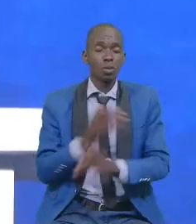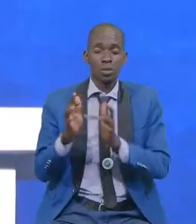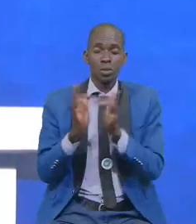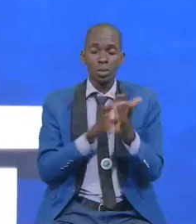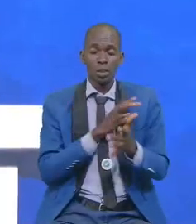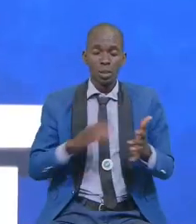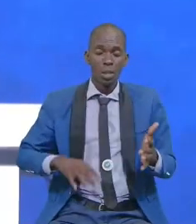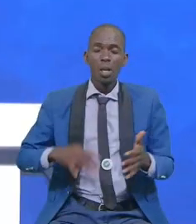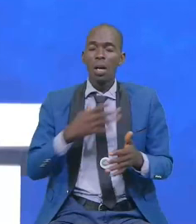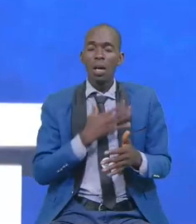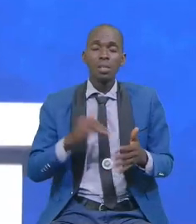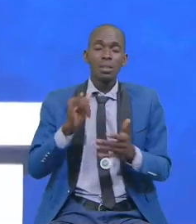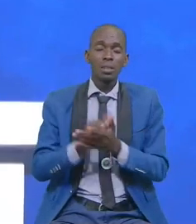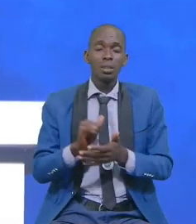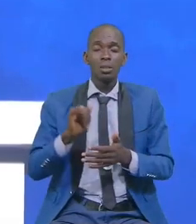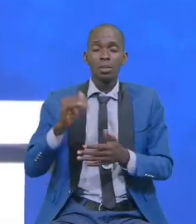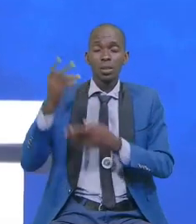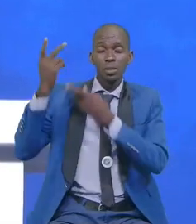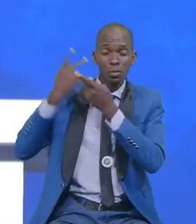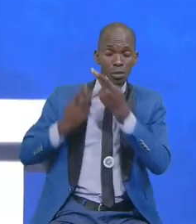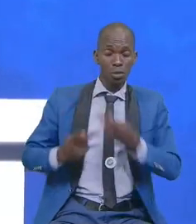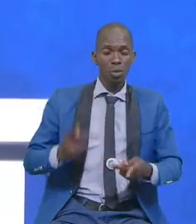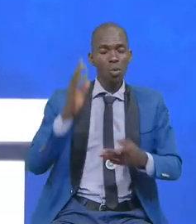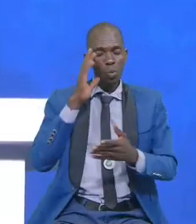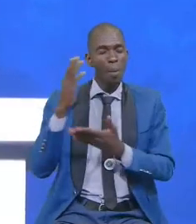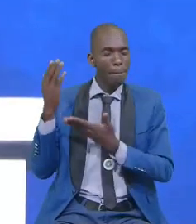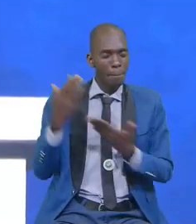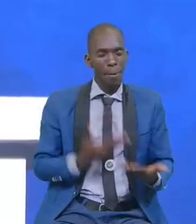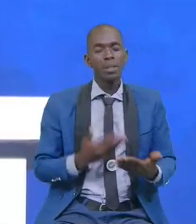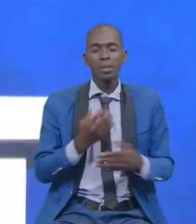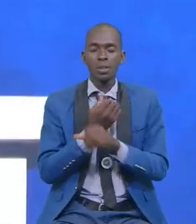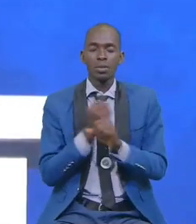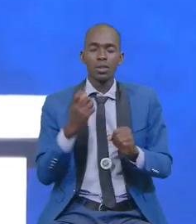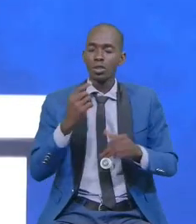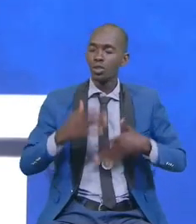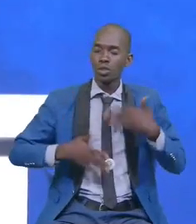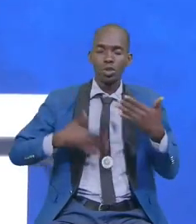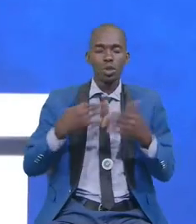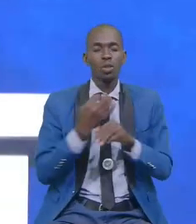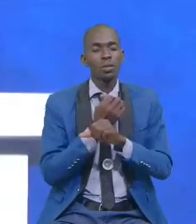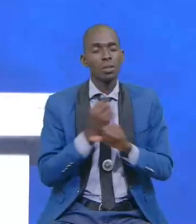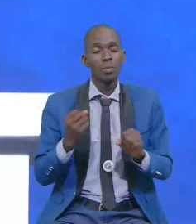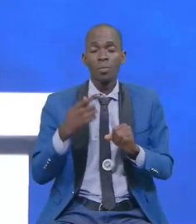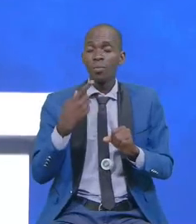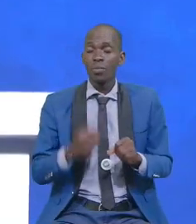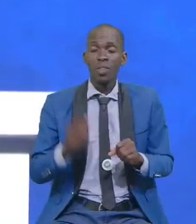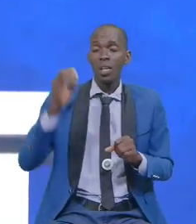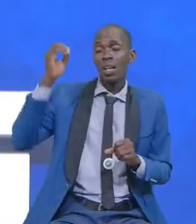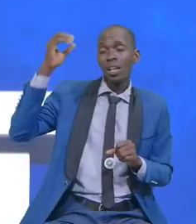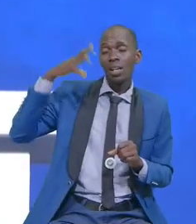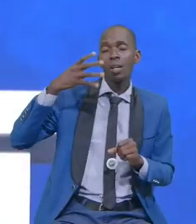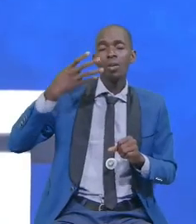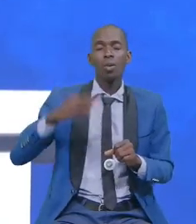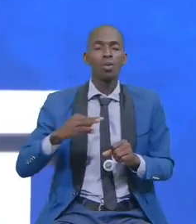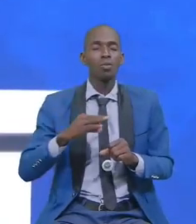et la visitation apportera le salut, la joie du salut, la vie de ceux qui